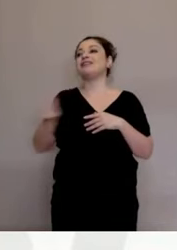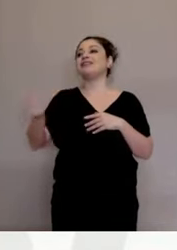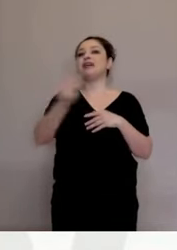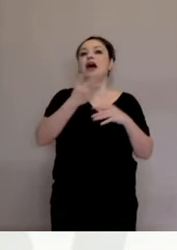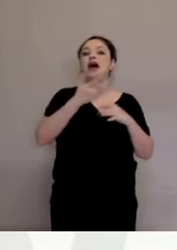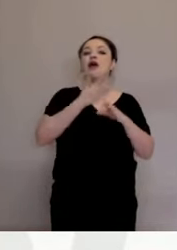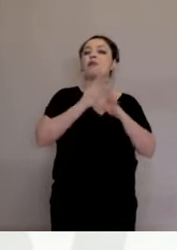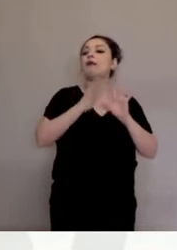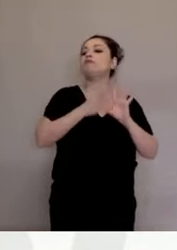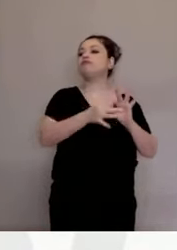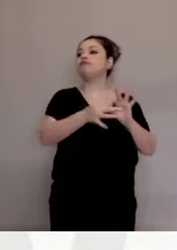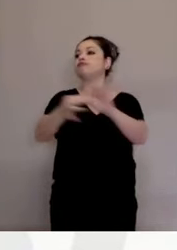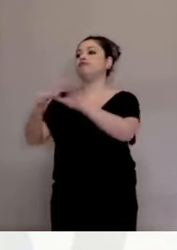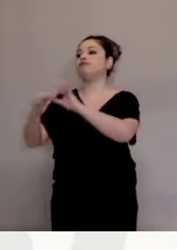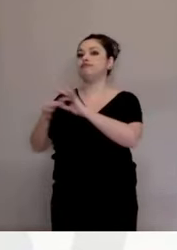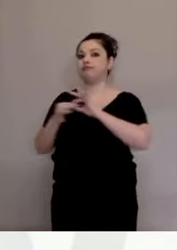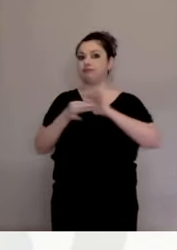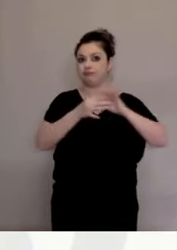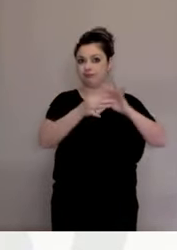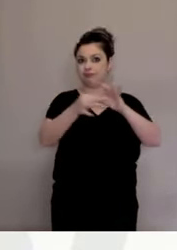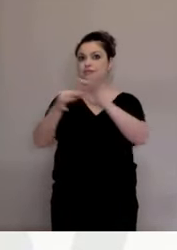potrebbe anche